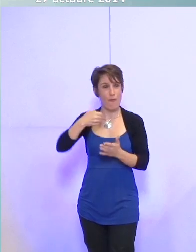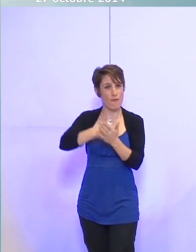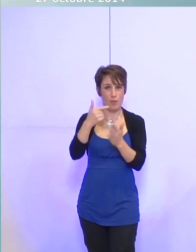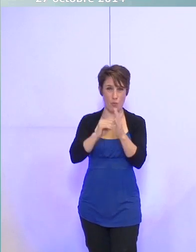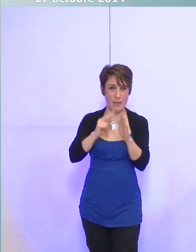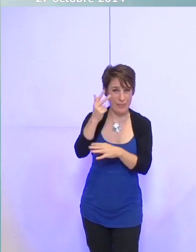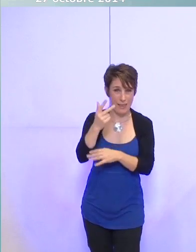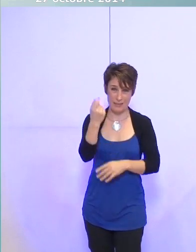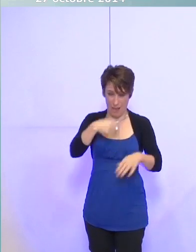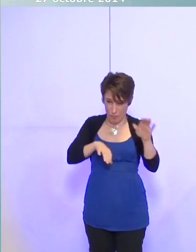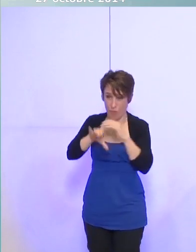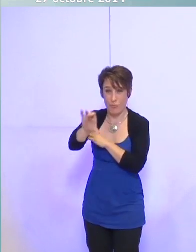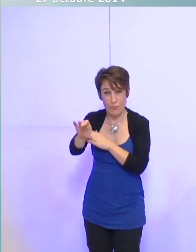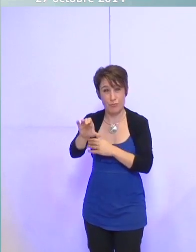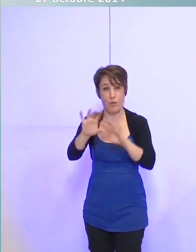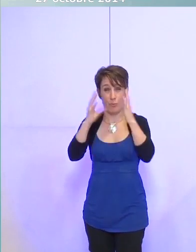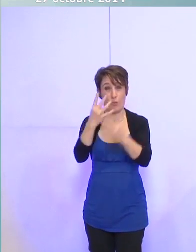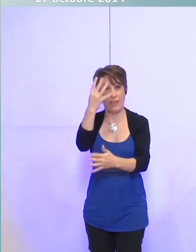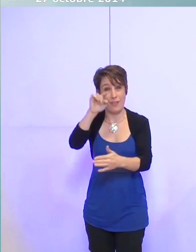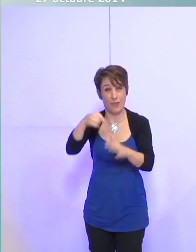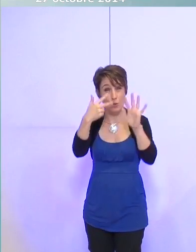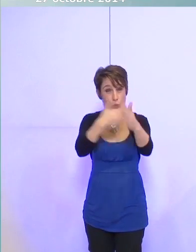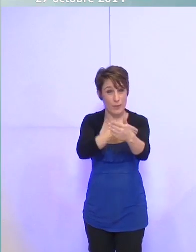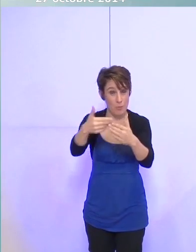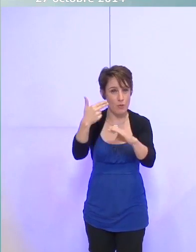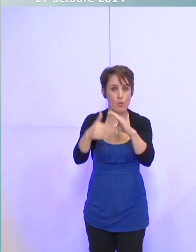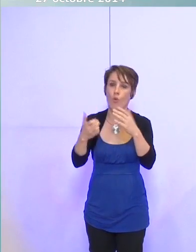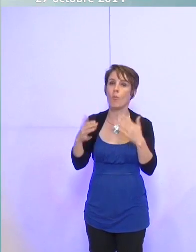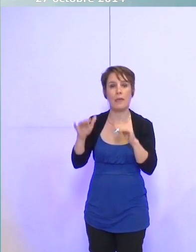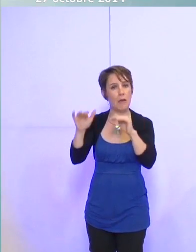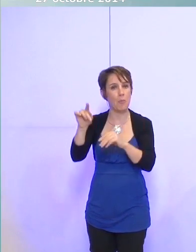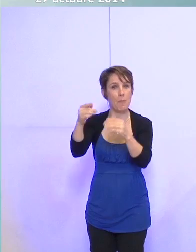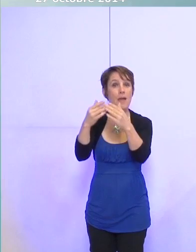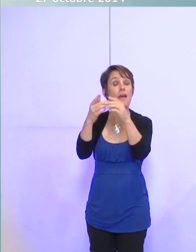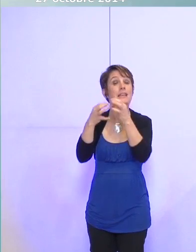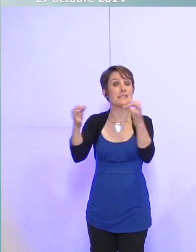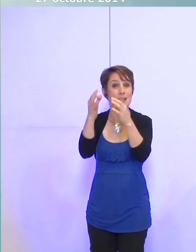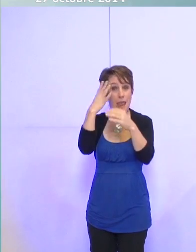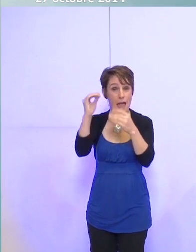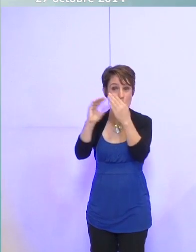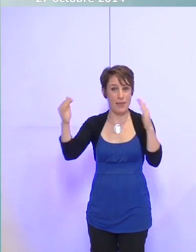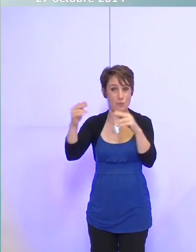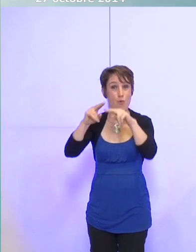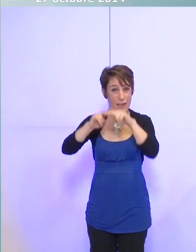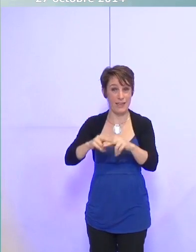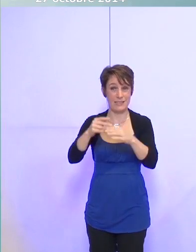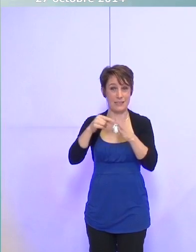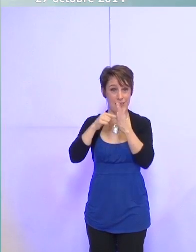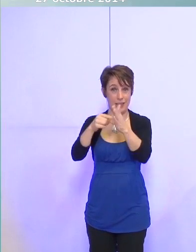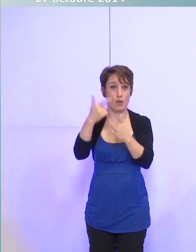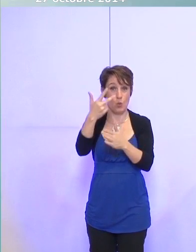2013 pour un montant de 4,8 millions d'euros, la dette d'Alpexpo s'élève pour l'exercice 2013 à 3,5 millions